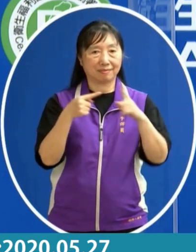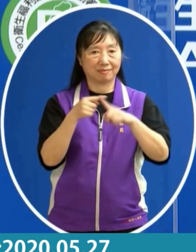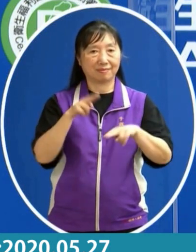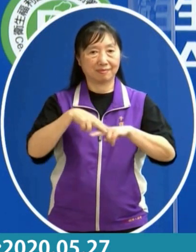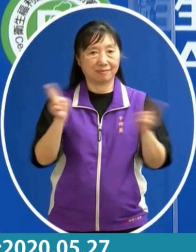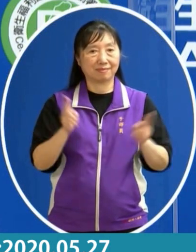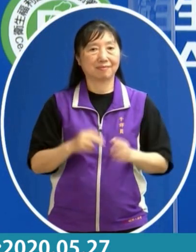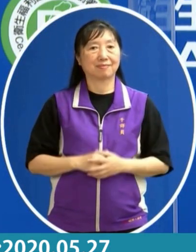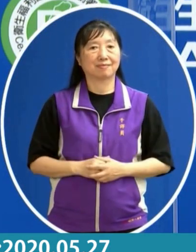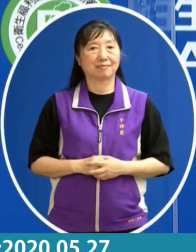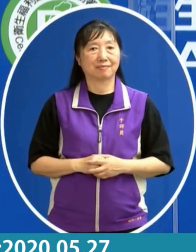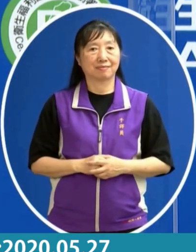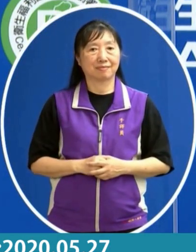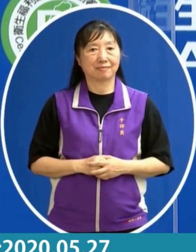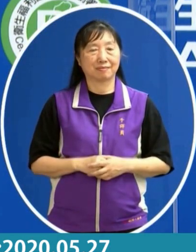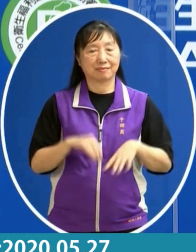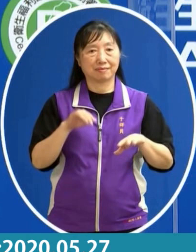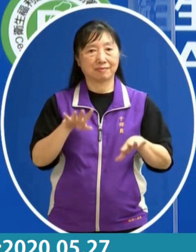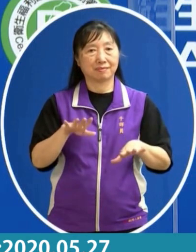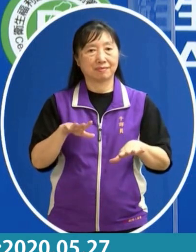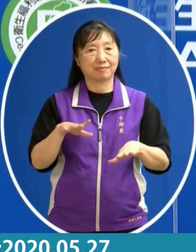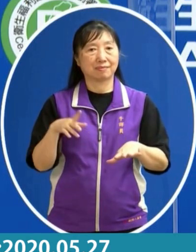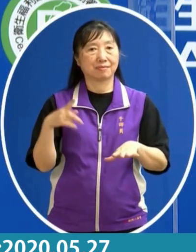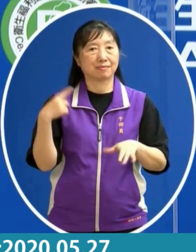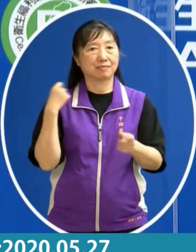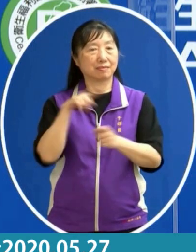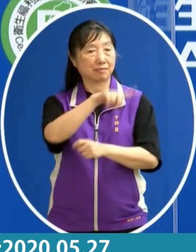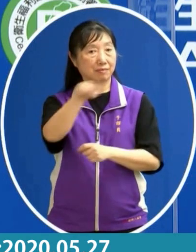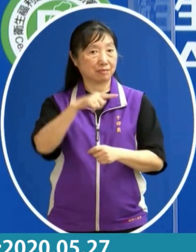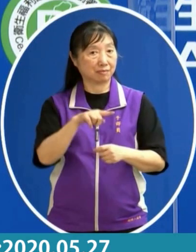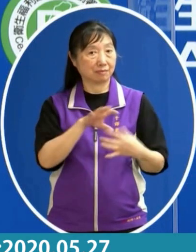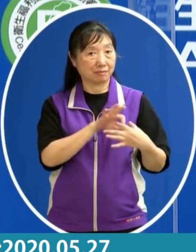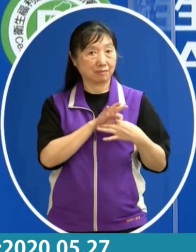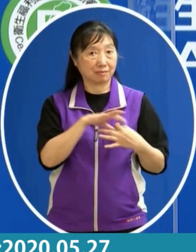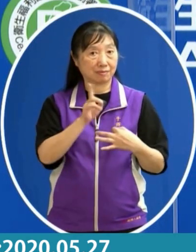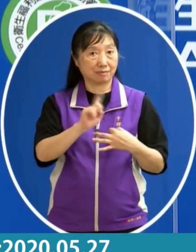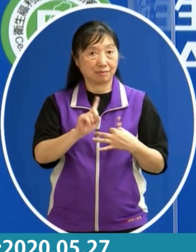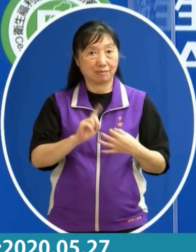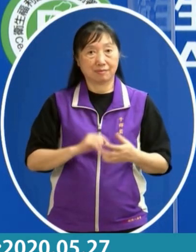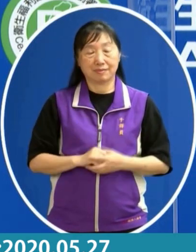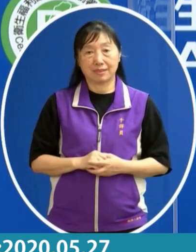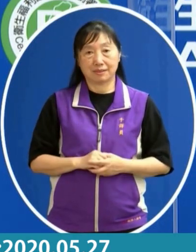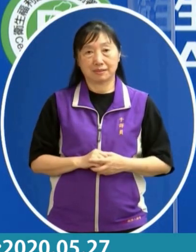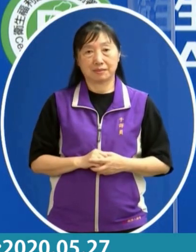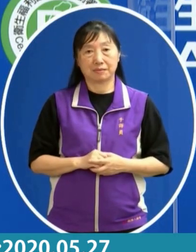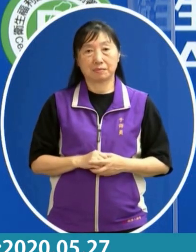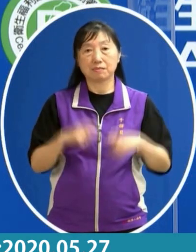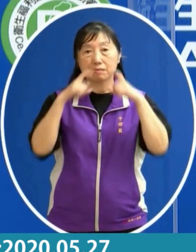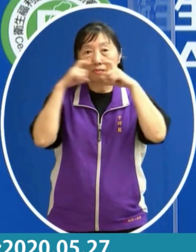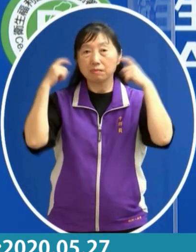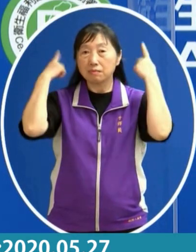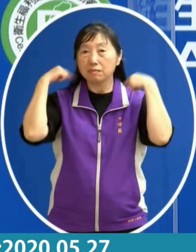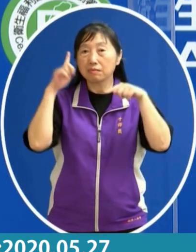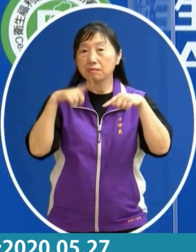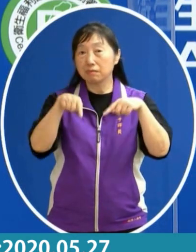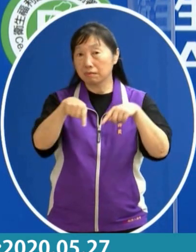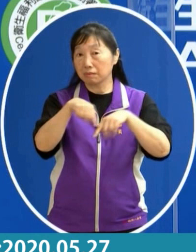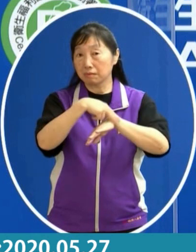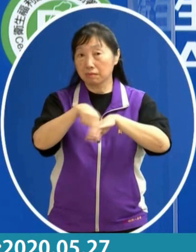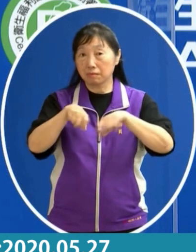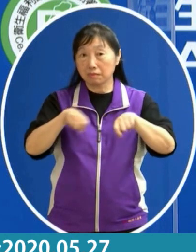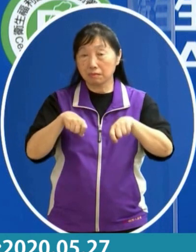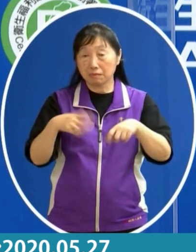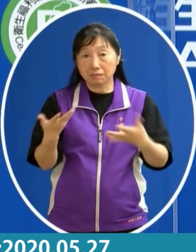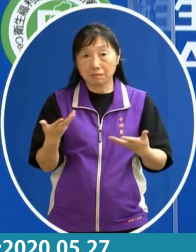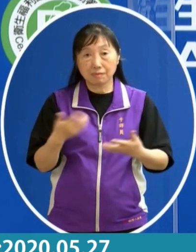除隔离。那现在大家都蛮关心哈，那个有关于这个我们的口罩的政策，好，